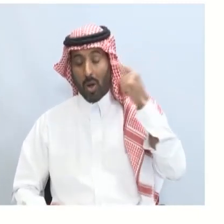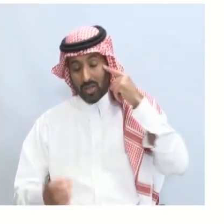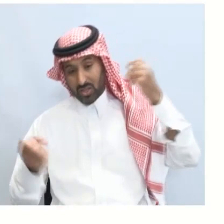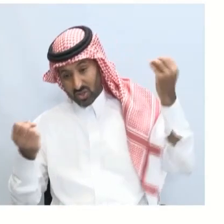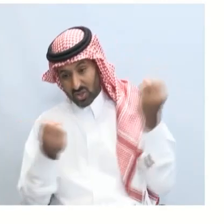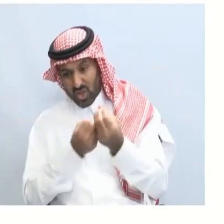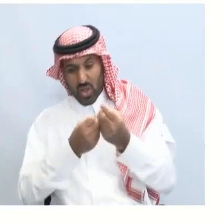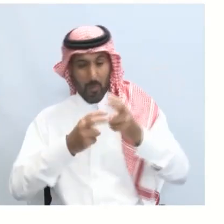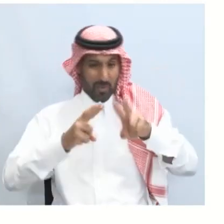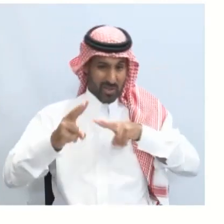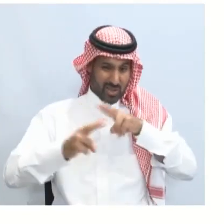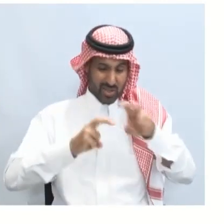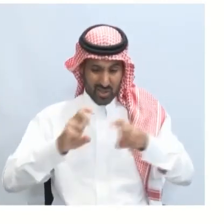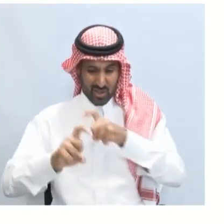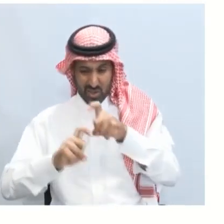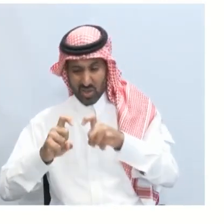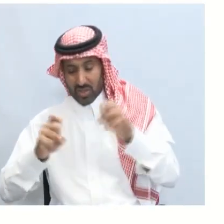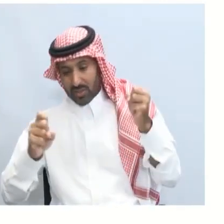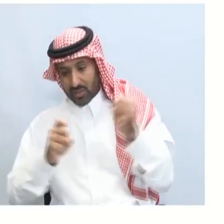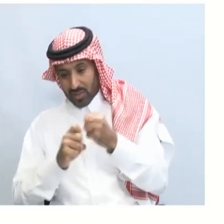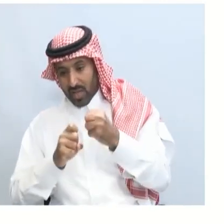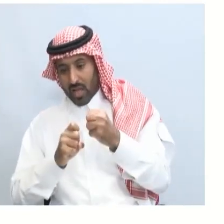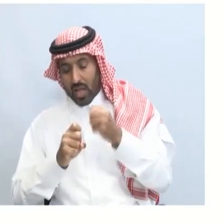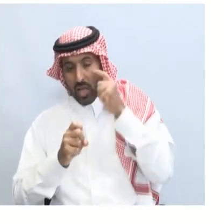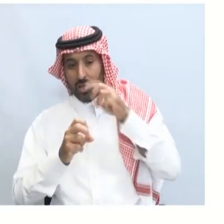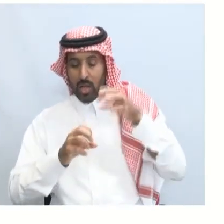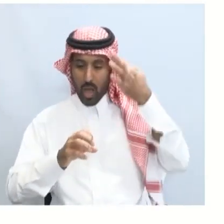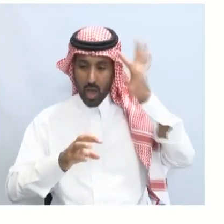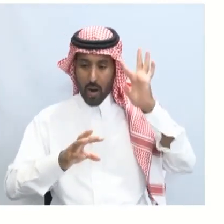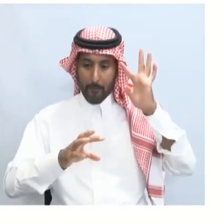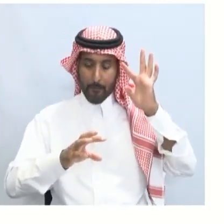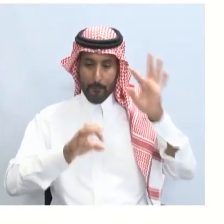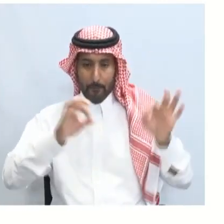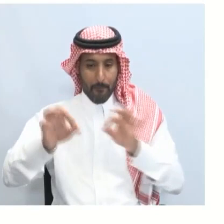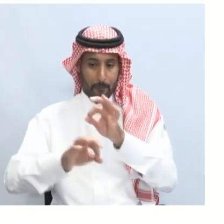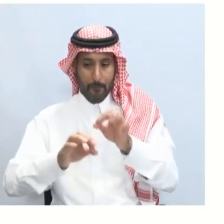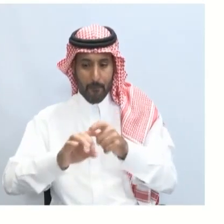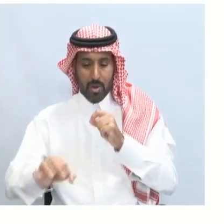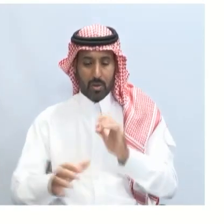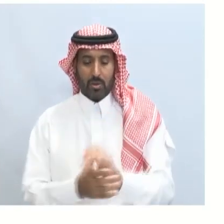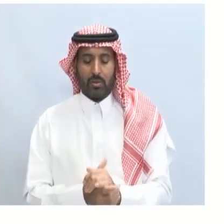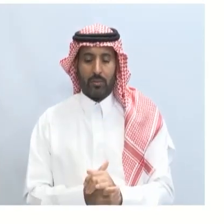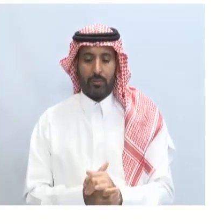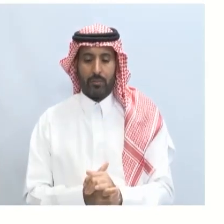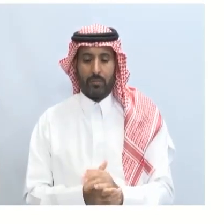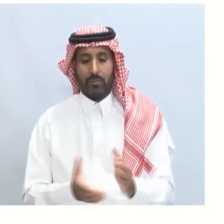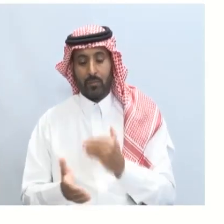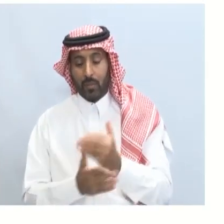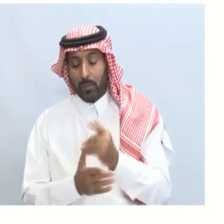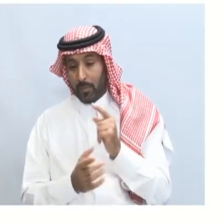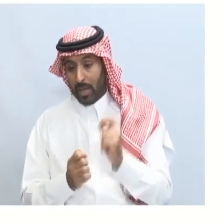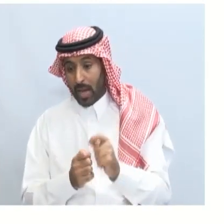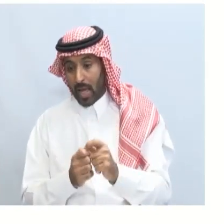بالالكترونات سابقا ان تتحرك الان دون تدخل مما